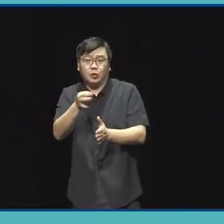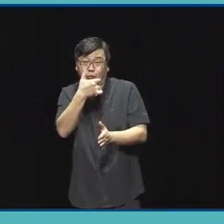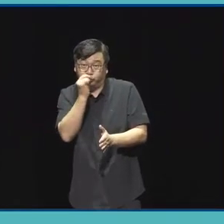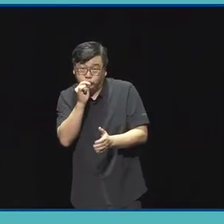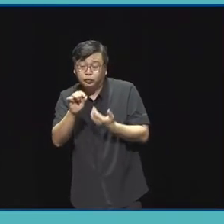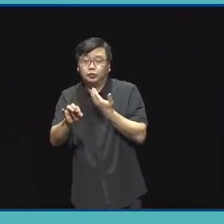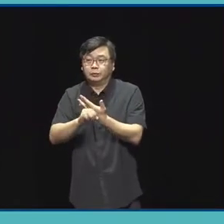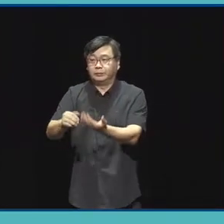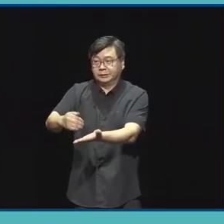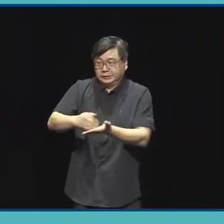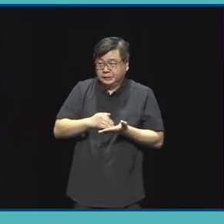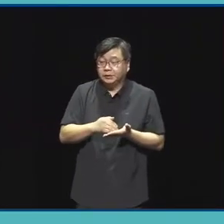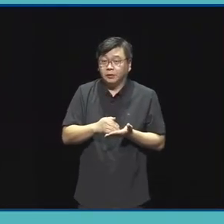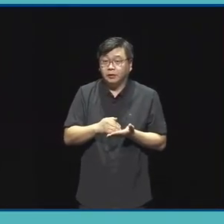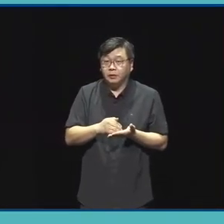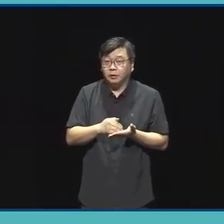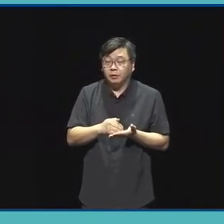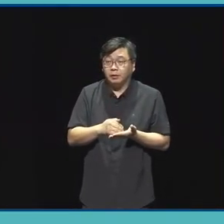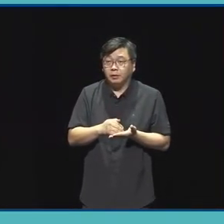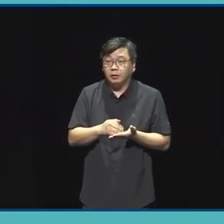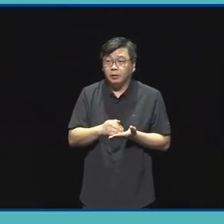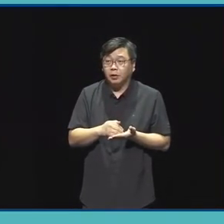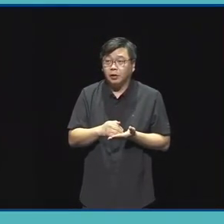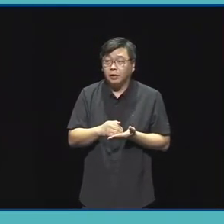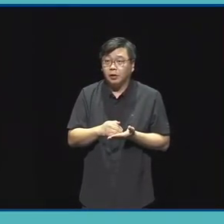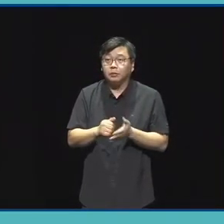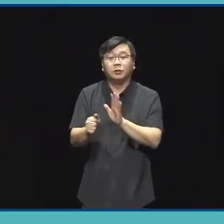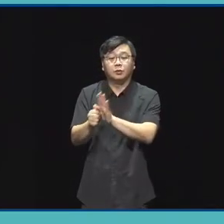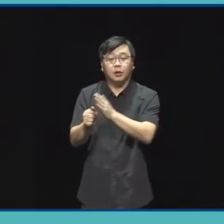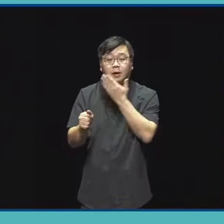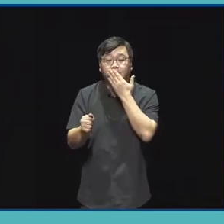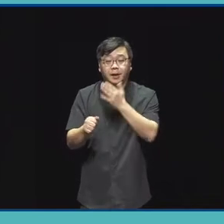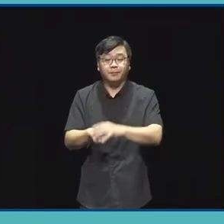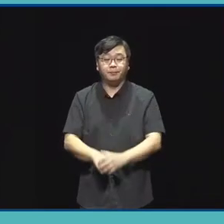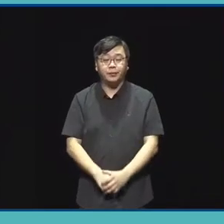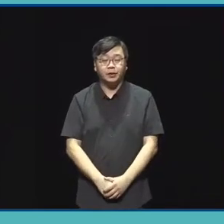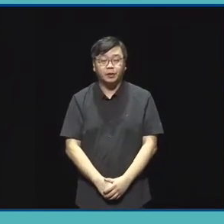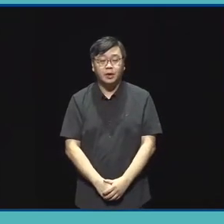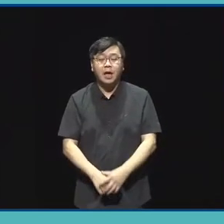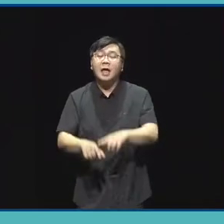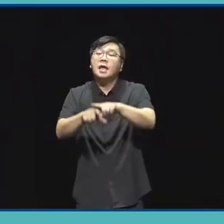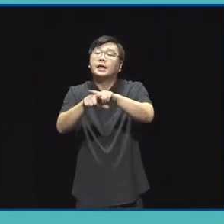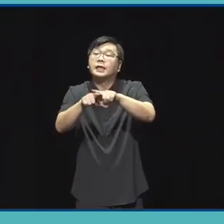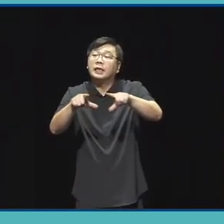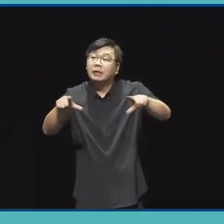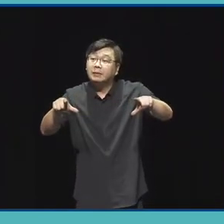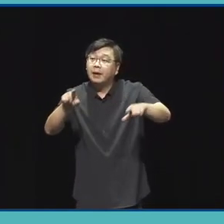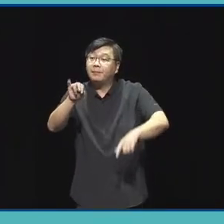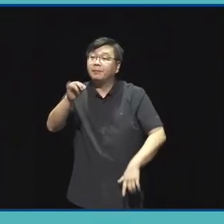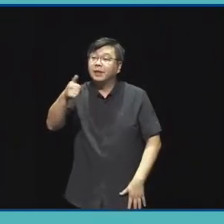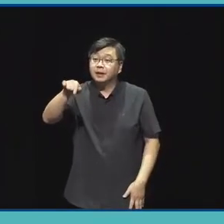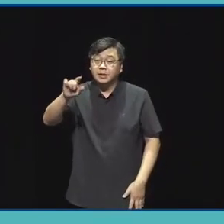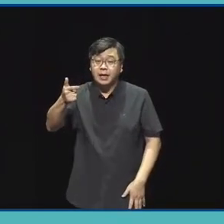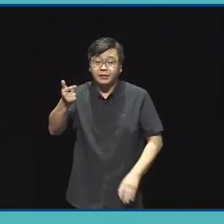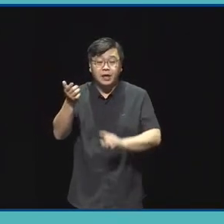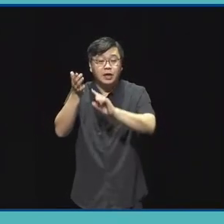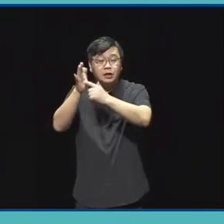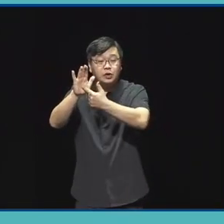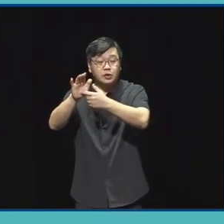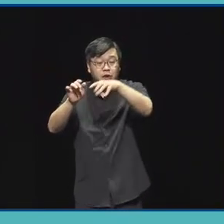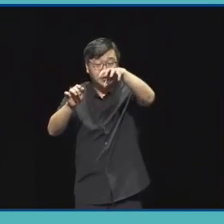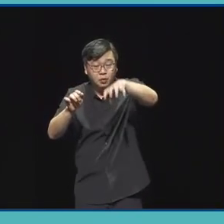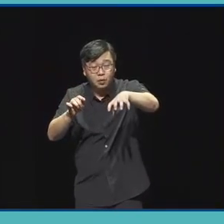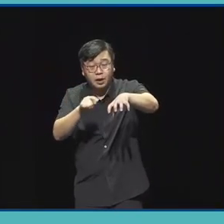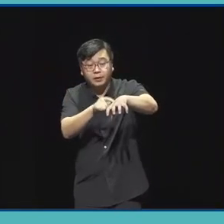되고자 공간지원 사업을 하고 있는데 민간 전시공간 같은 경우는 저희가 1년 이상 또는 3년